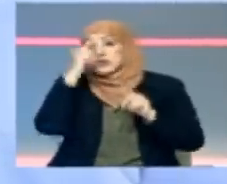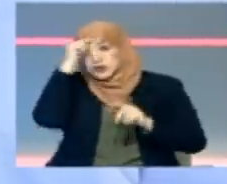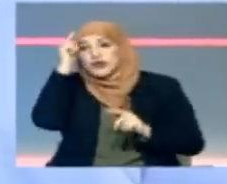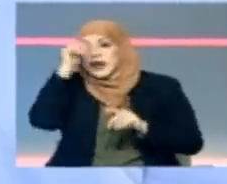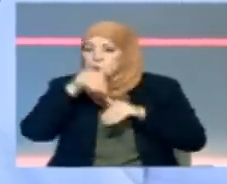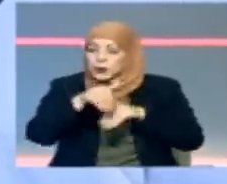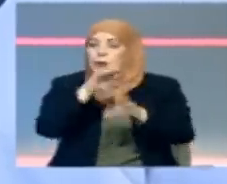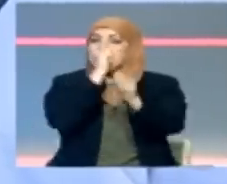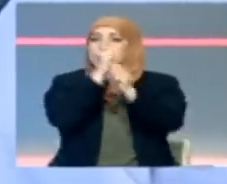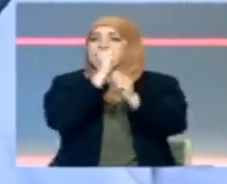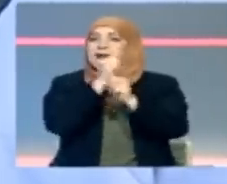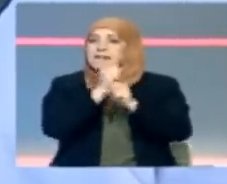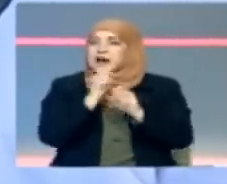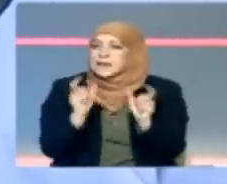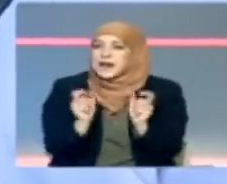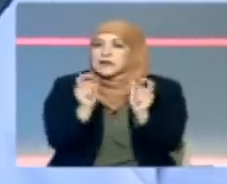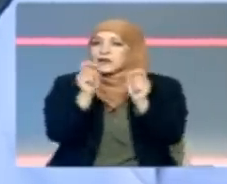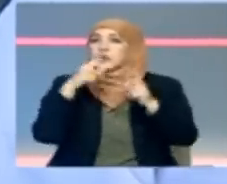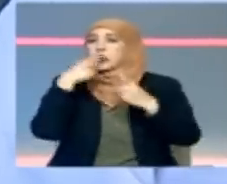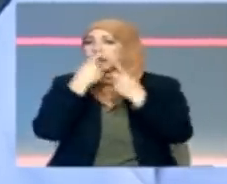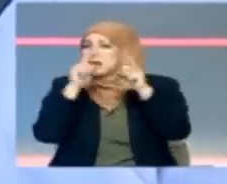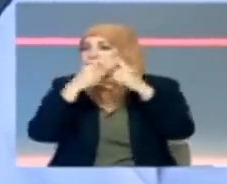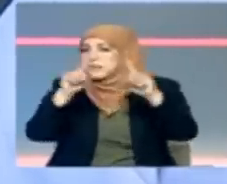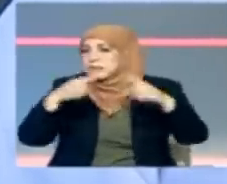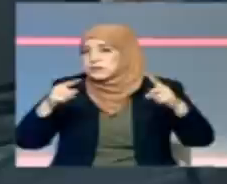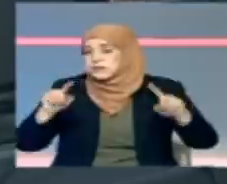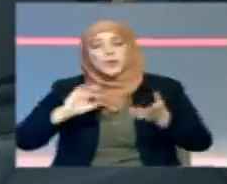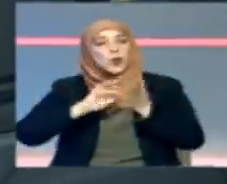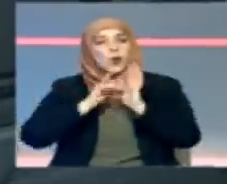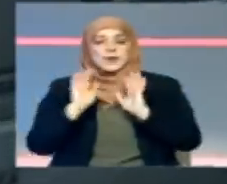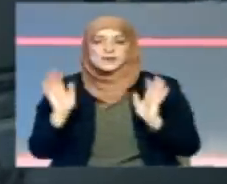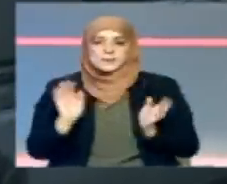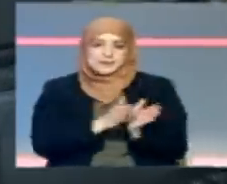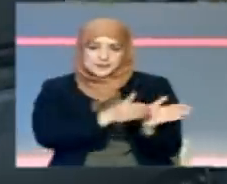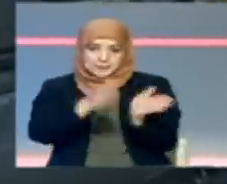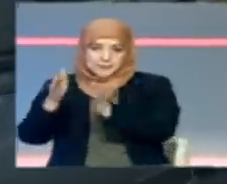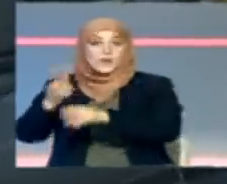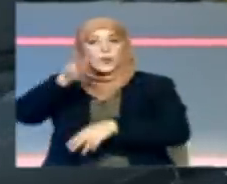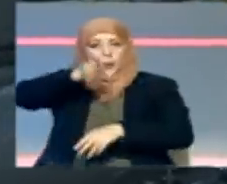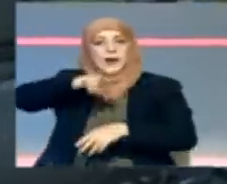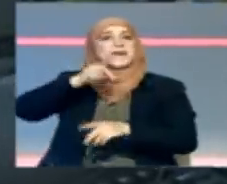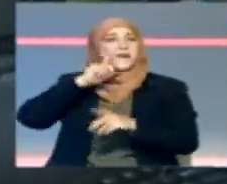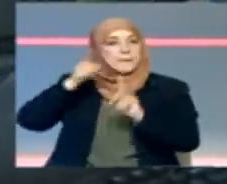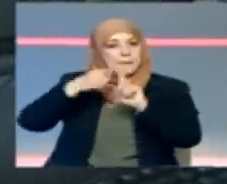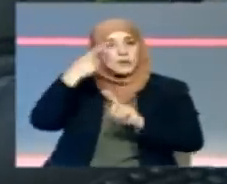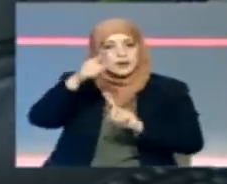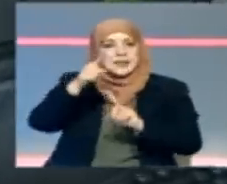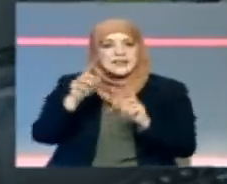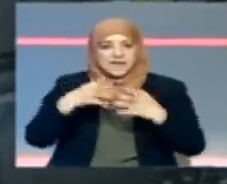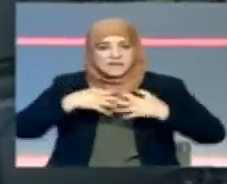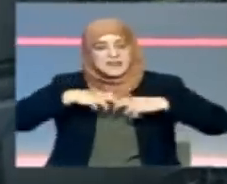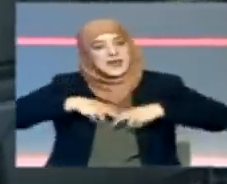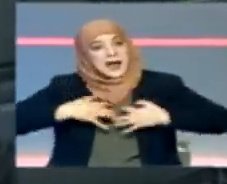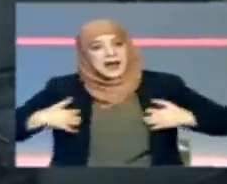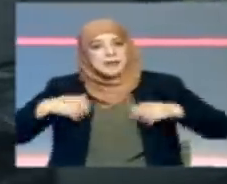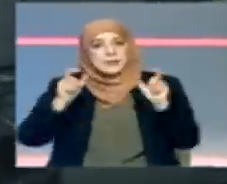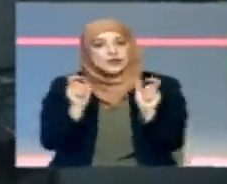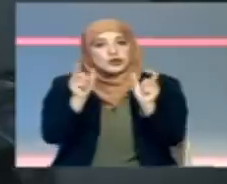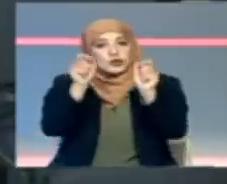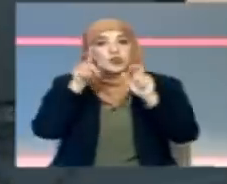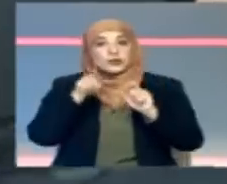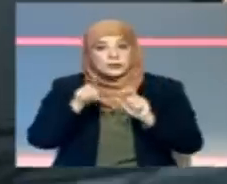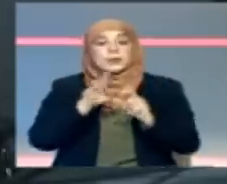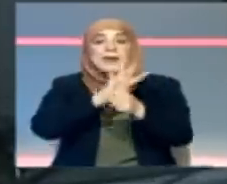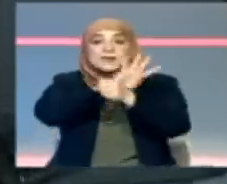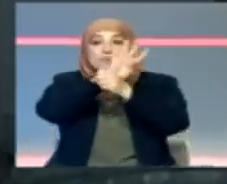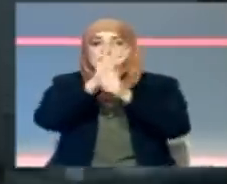نكملوا العينات البوزيتيف الكل. وأكدت المختصة في علم الجرثوميات أن فيروس كورونا شديد